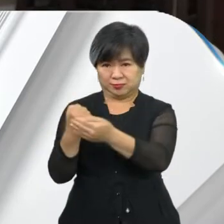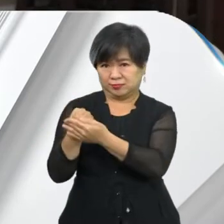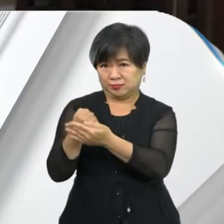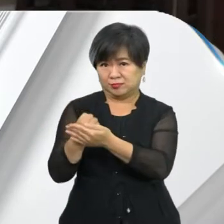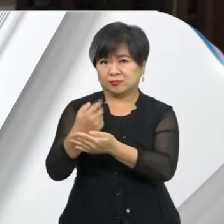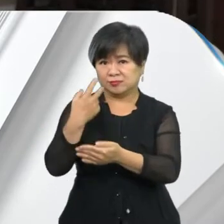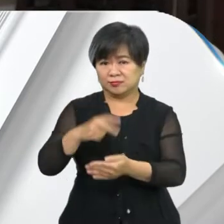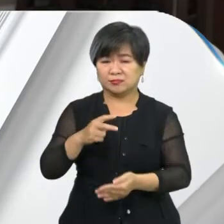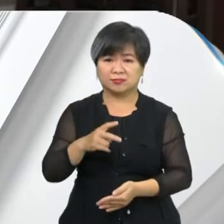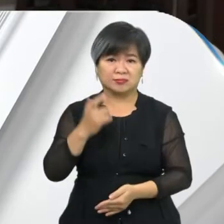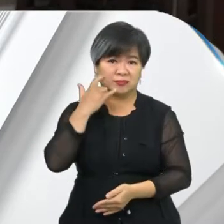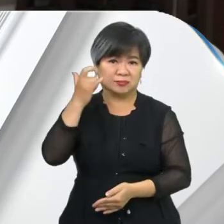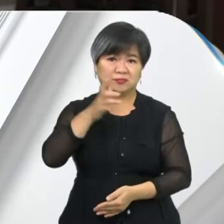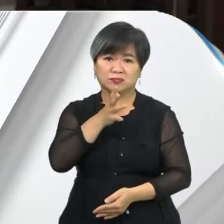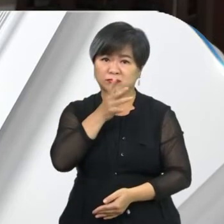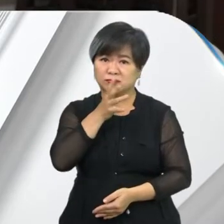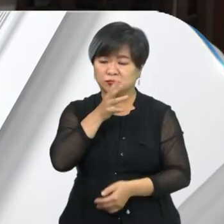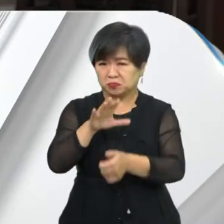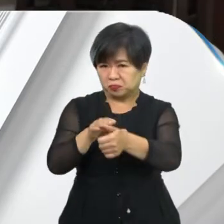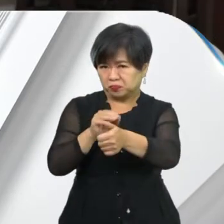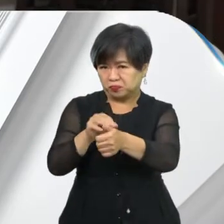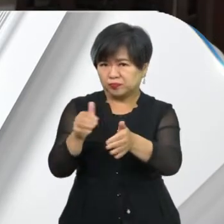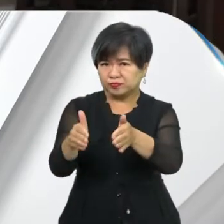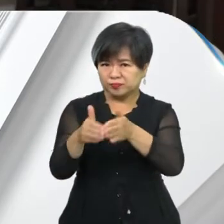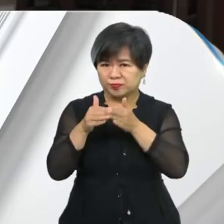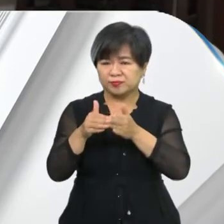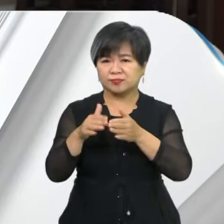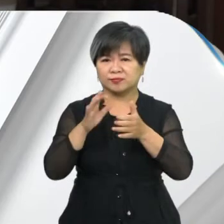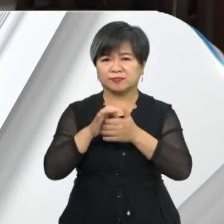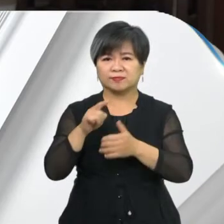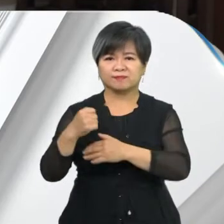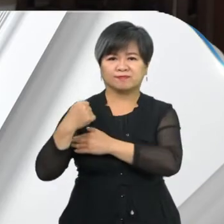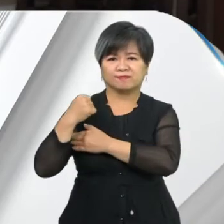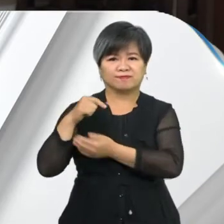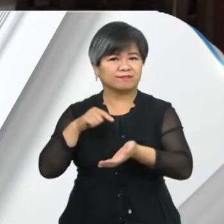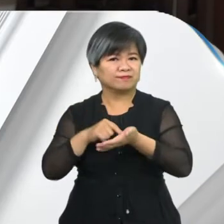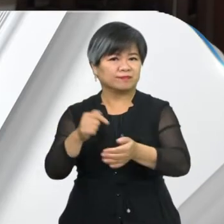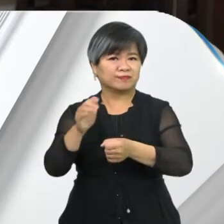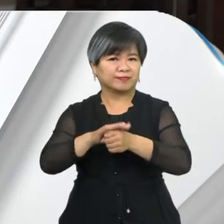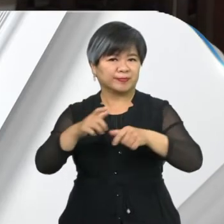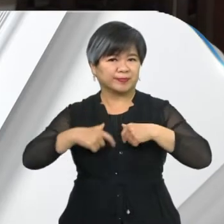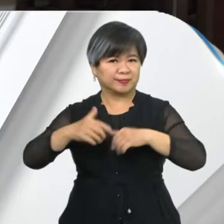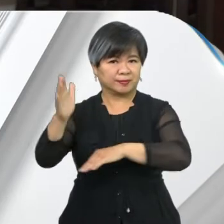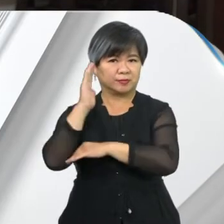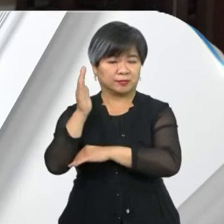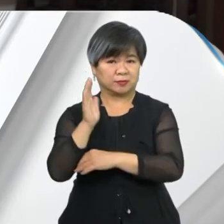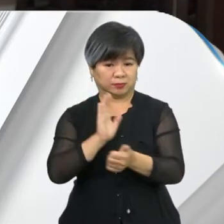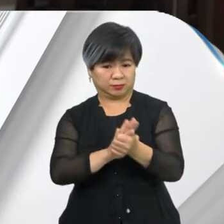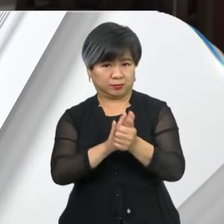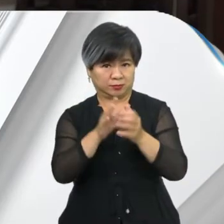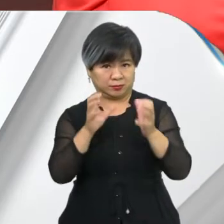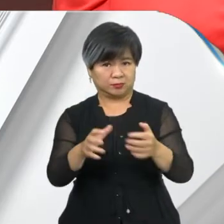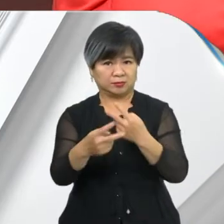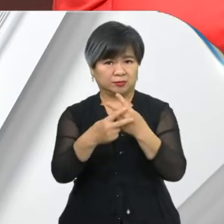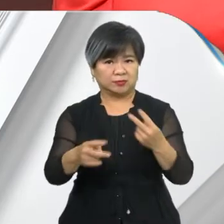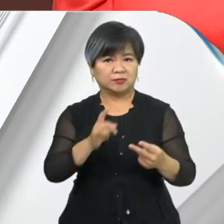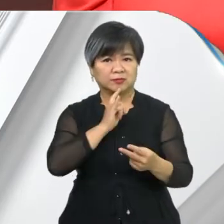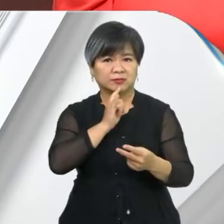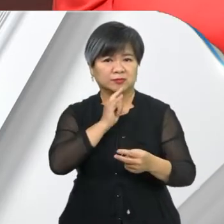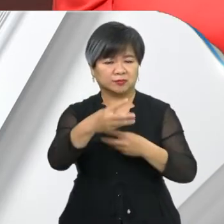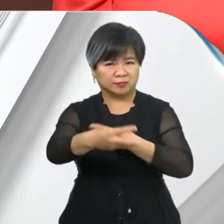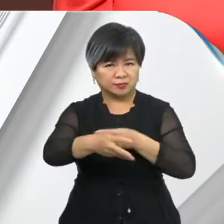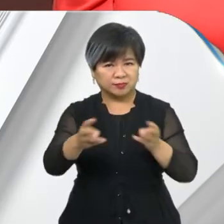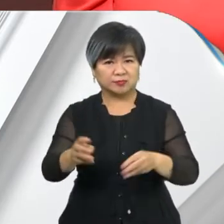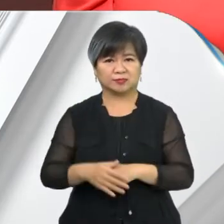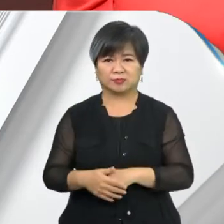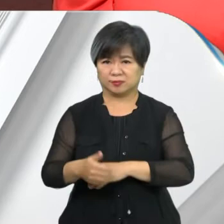的语言也一定要学习，所以他们积极争取普兴公所协助他们要办理客语班。 向公